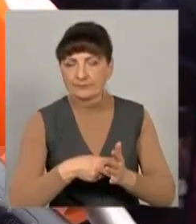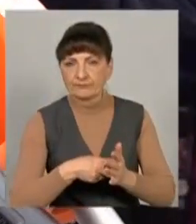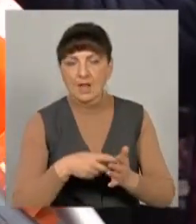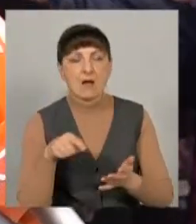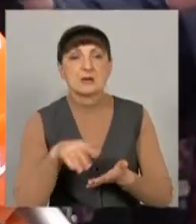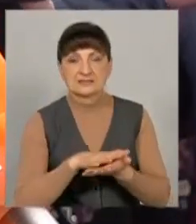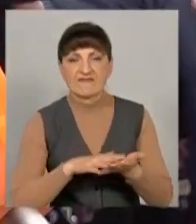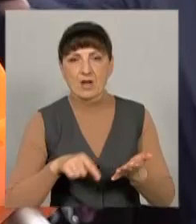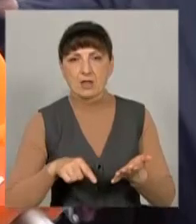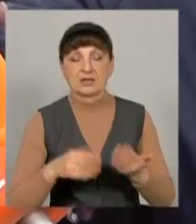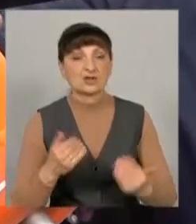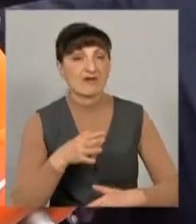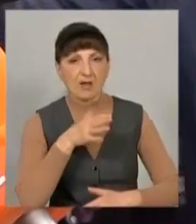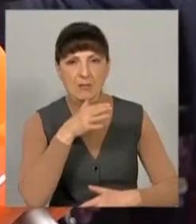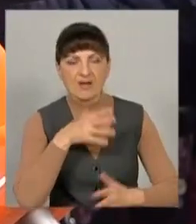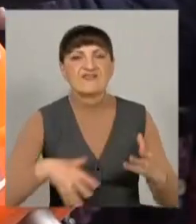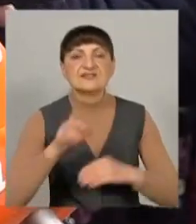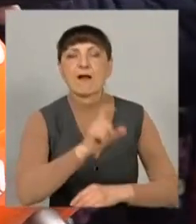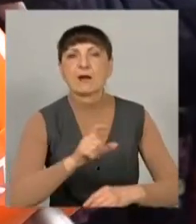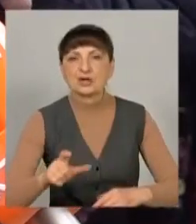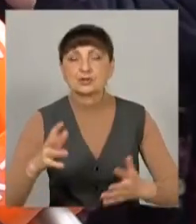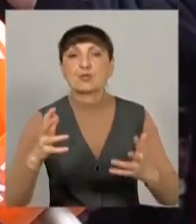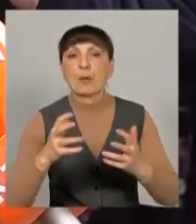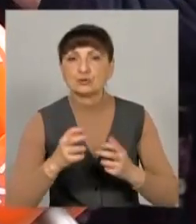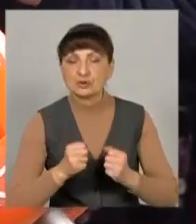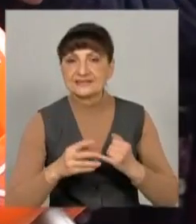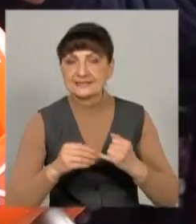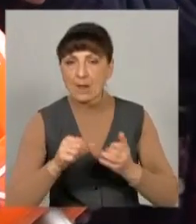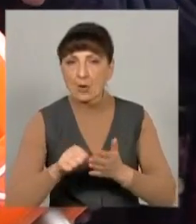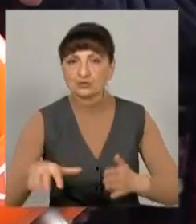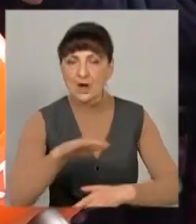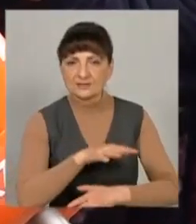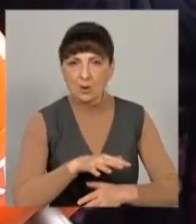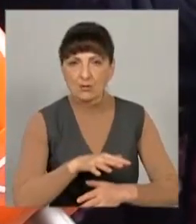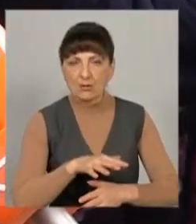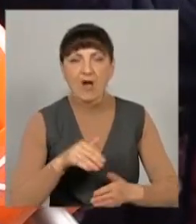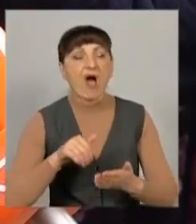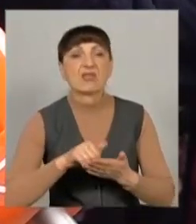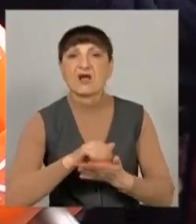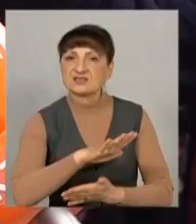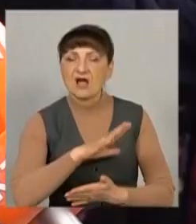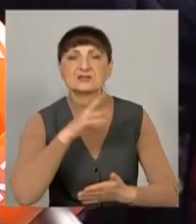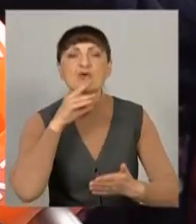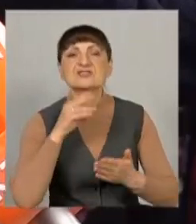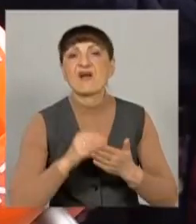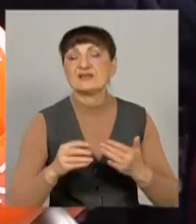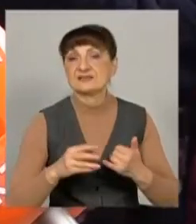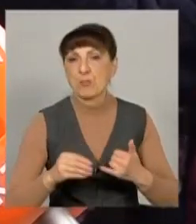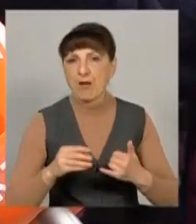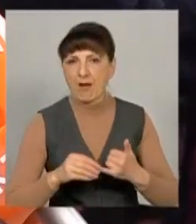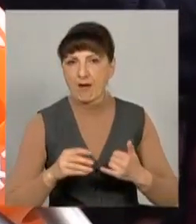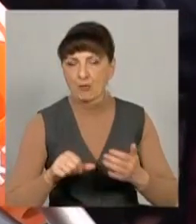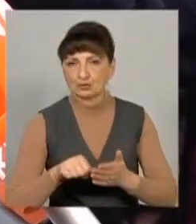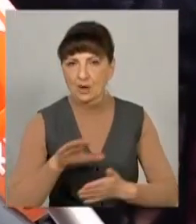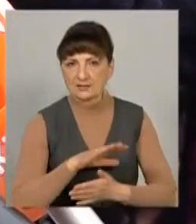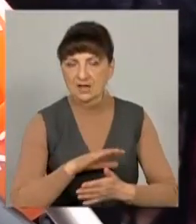заявление. В настоящее время все граждане, получившие земельные участки, отказались от своих выделенных земельных участков,